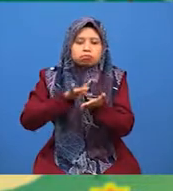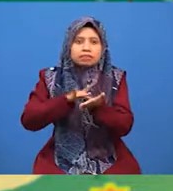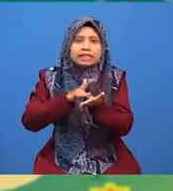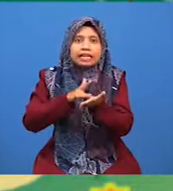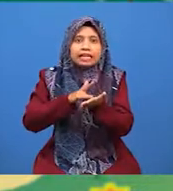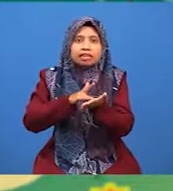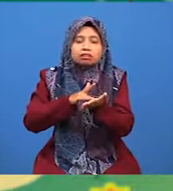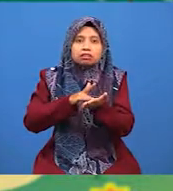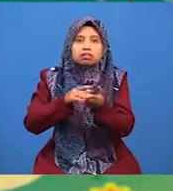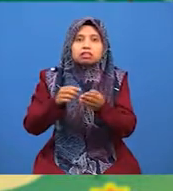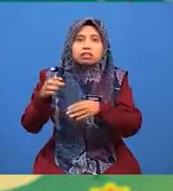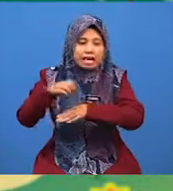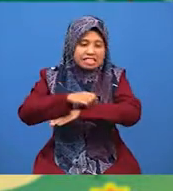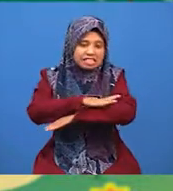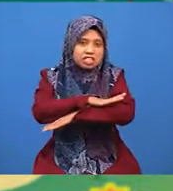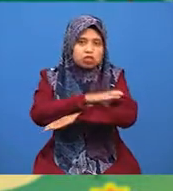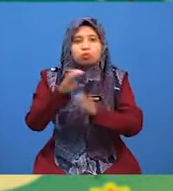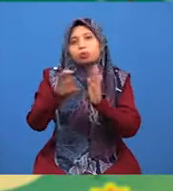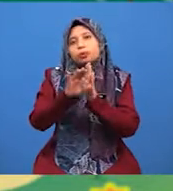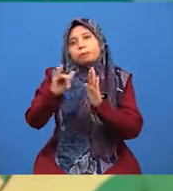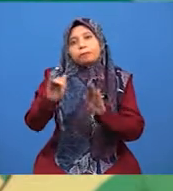penyakit terutamanya kanser.